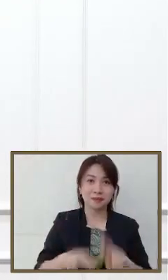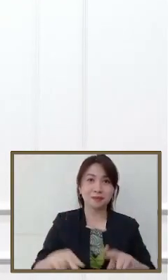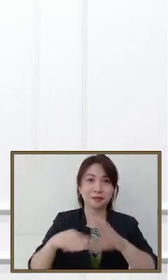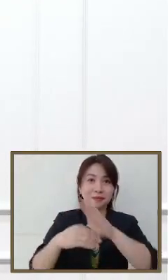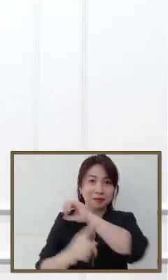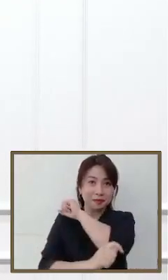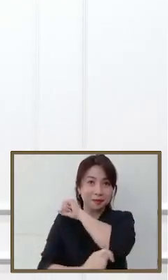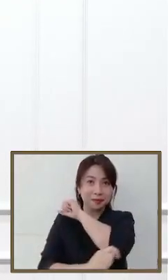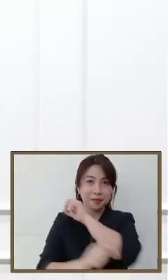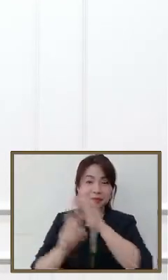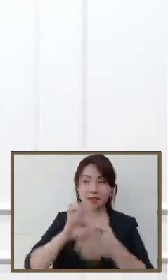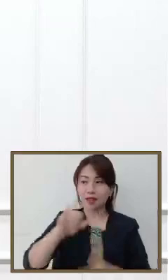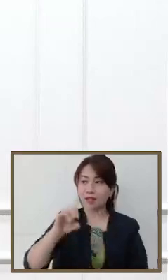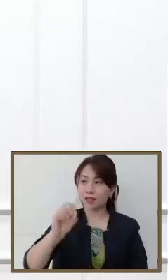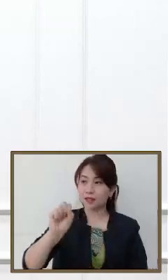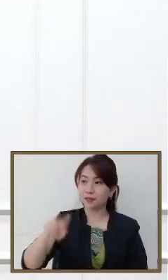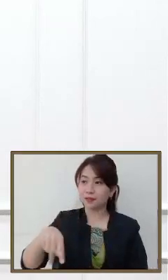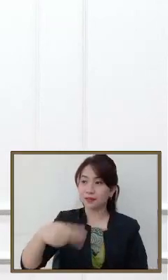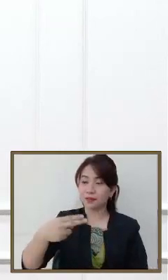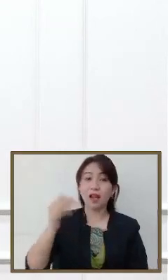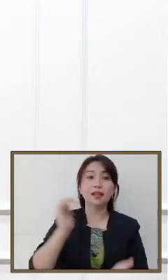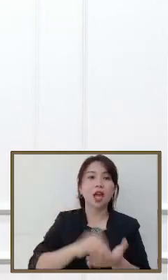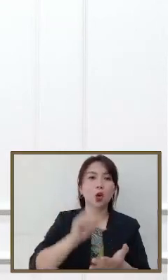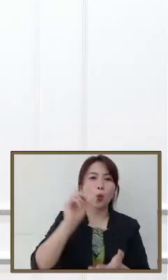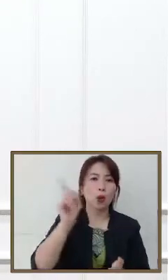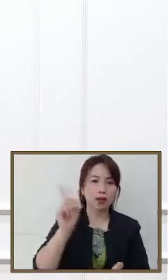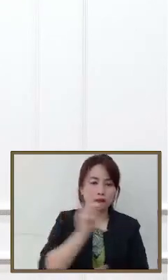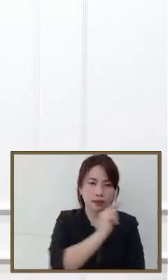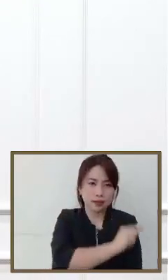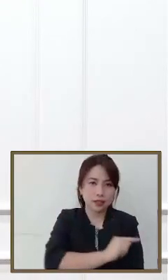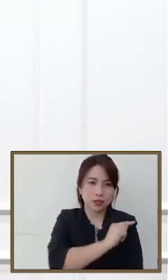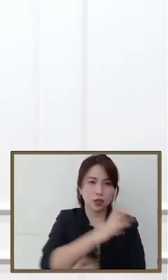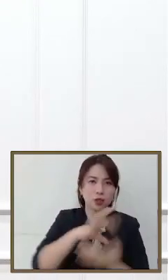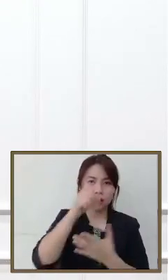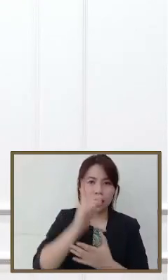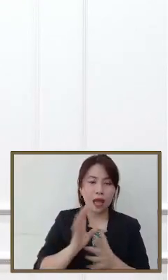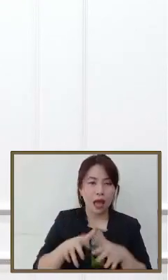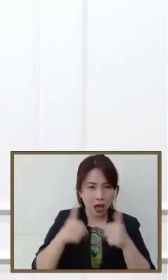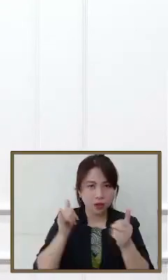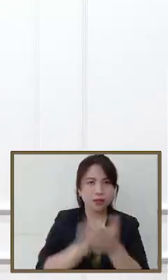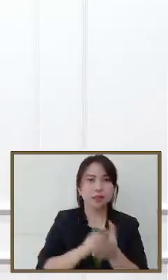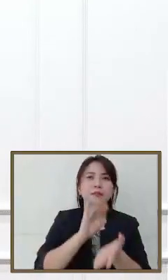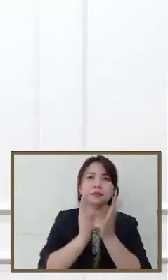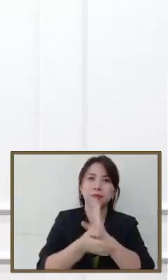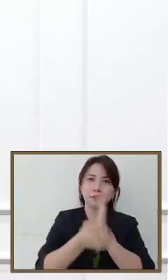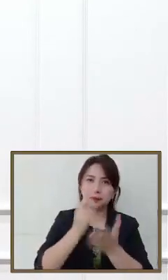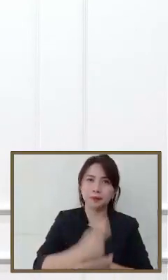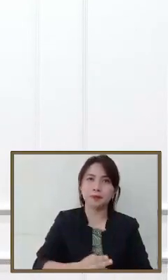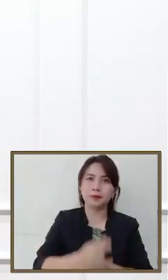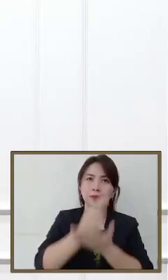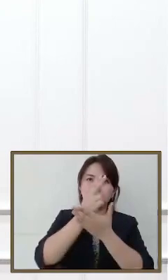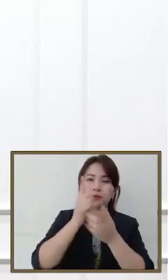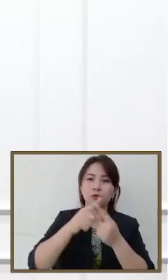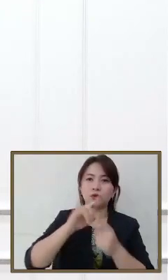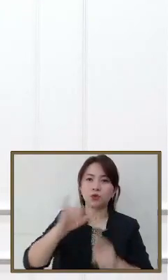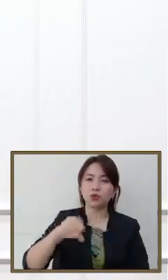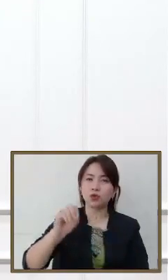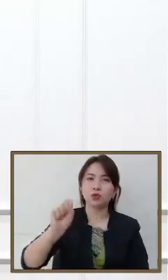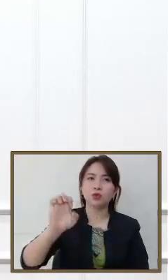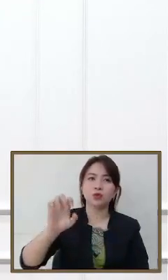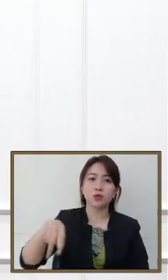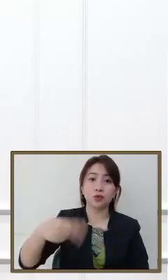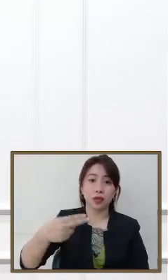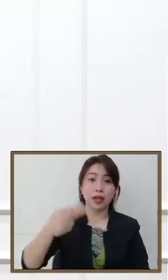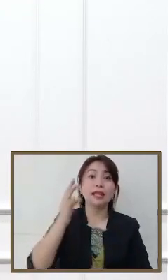ipasok ang dalawang nature po ng Diyos kung paano ito nakatulong kay Joseph at Naniniwala po ako kung ito ay